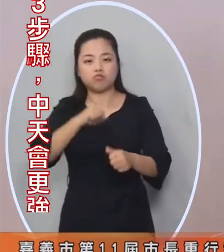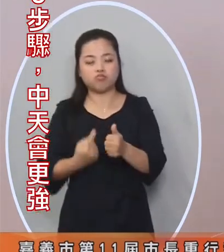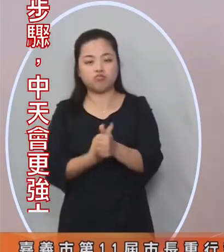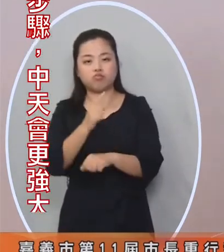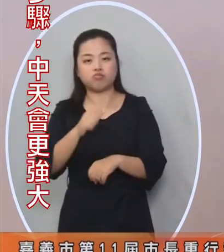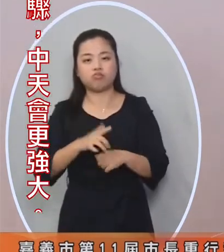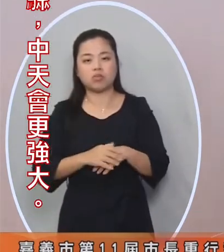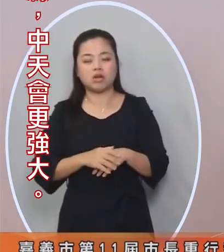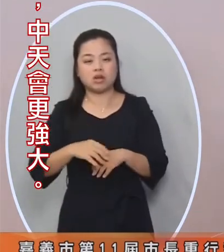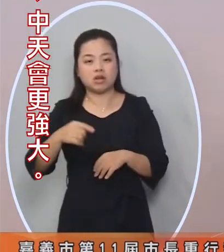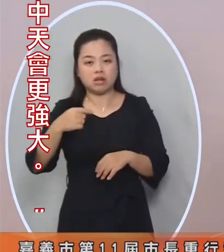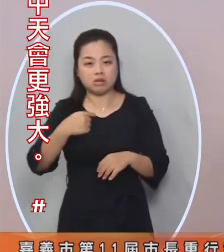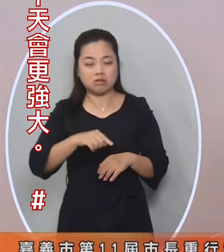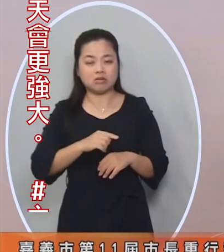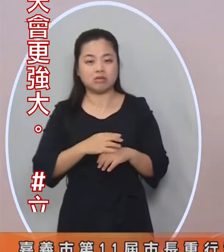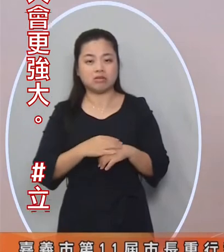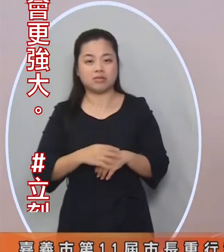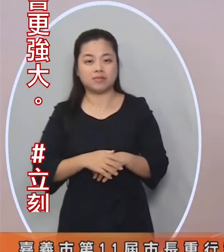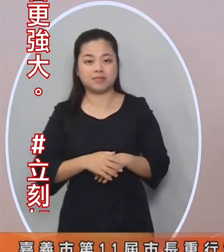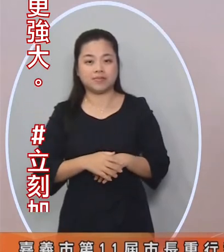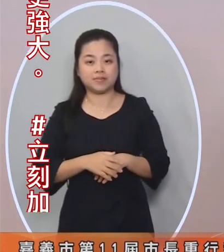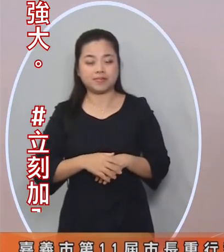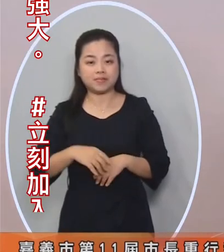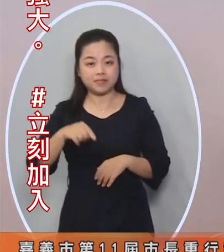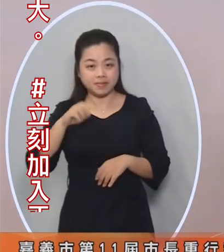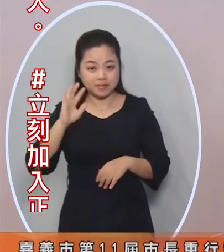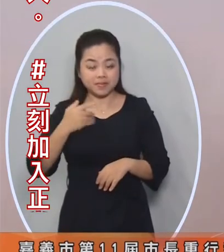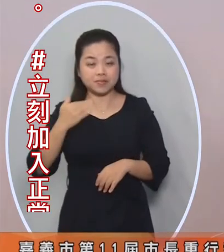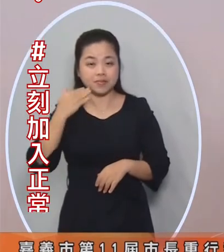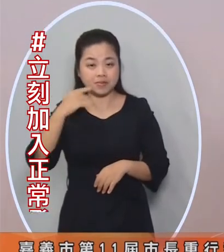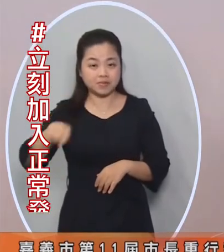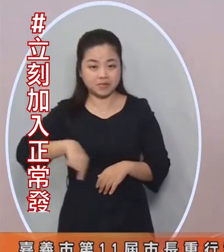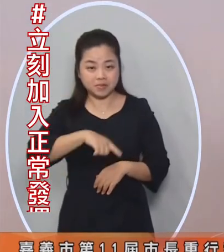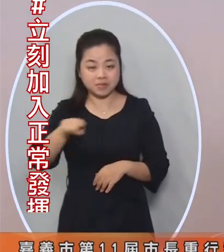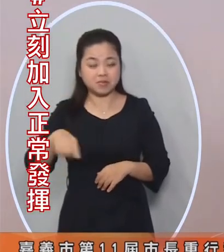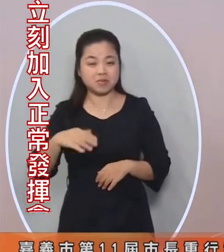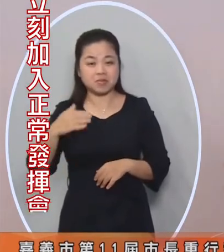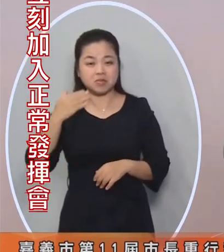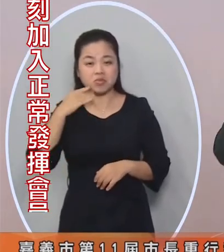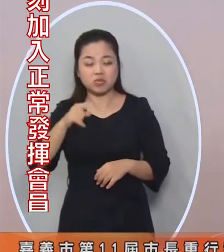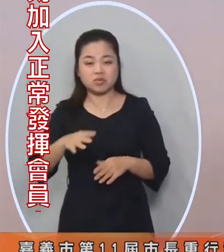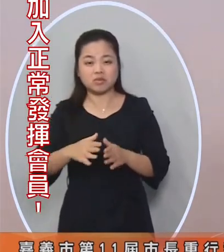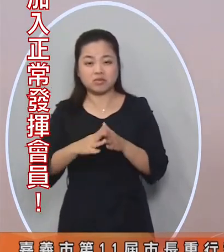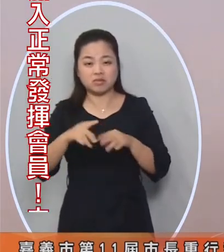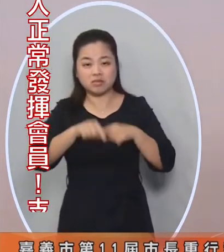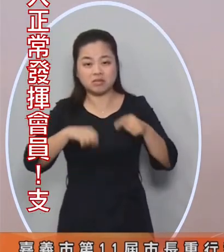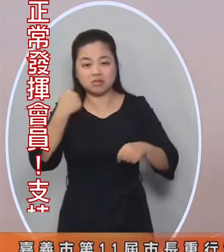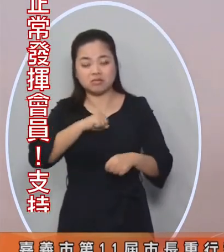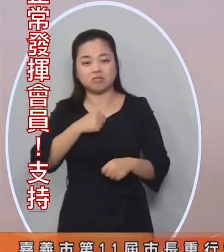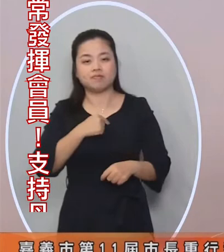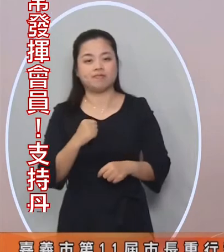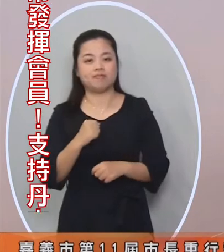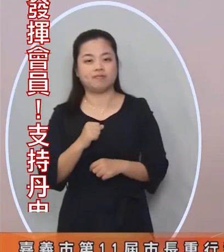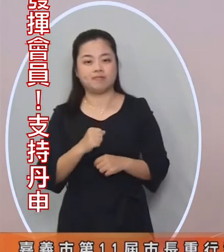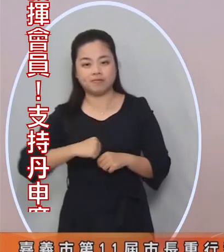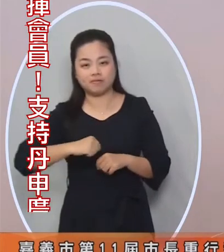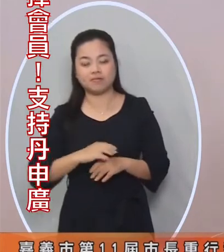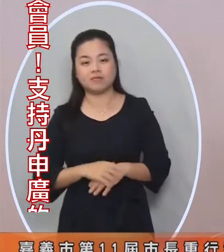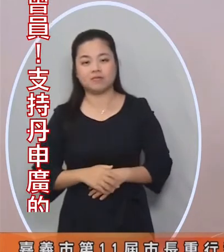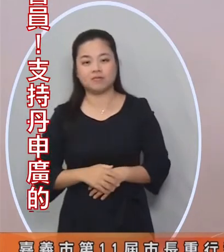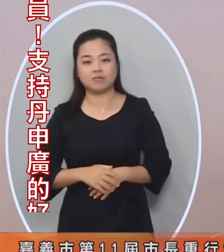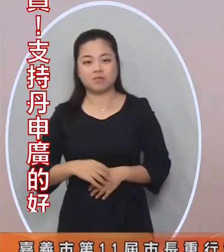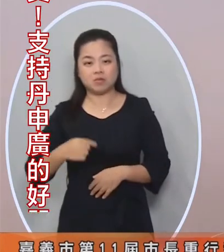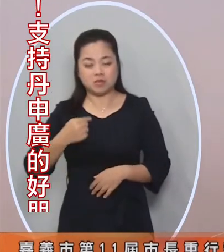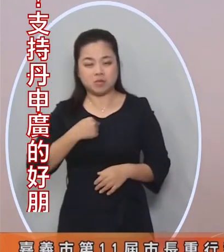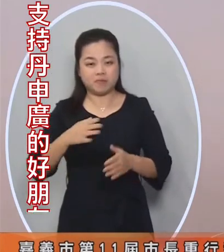主义蓝眼睛白皮肤的啦。好、哦，但是你也用白人个顶满台湾哦，我当然照样干咩啦，我用